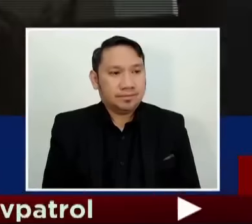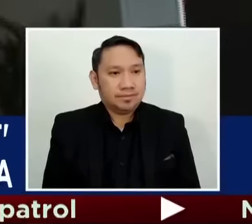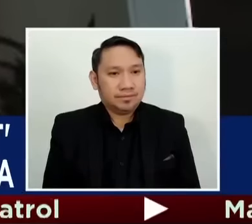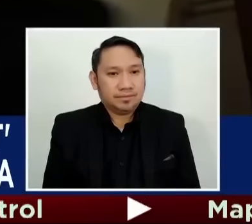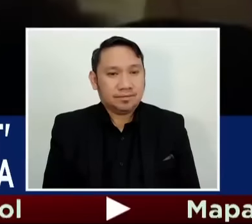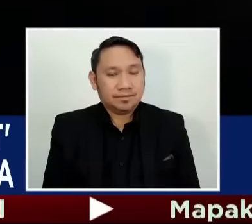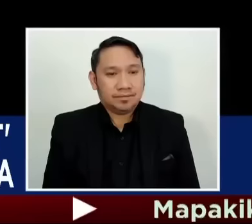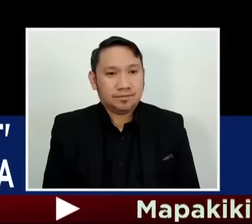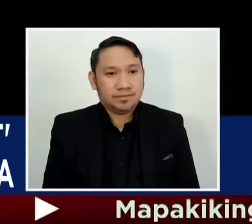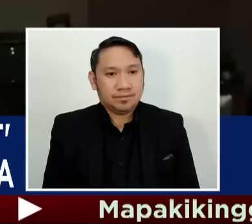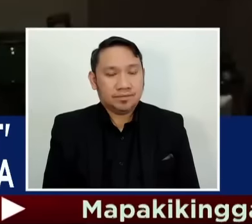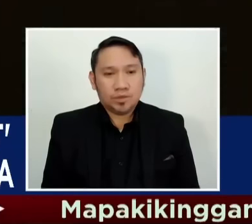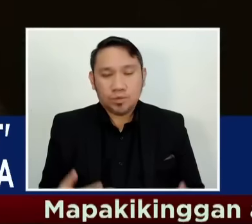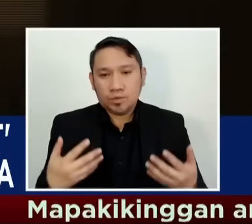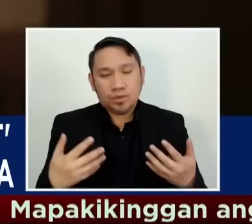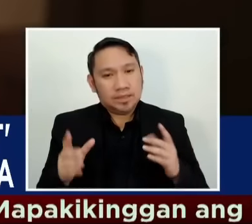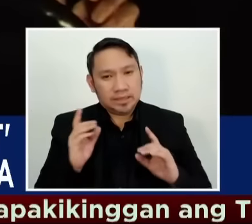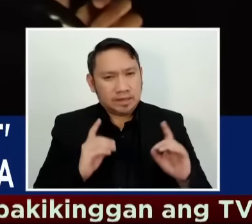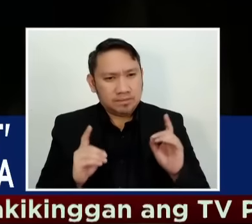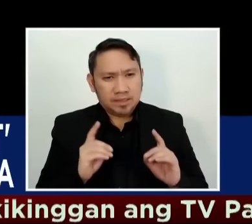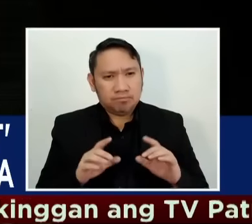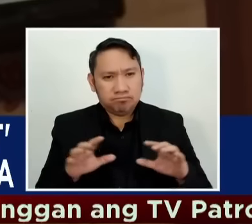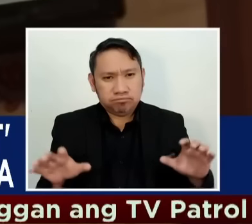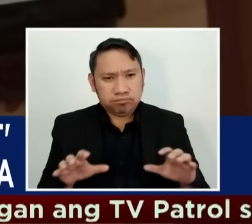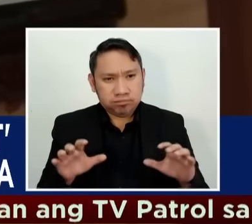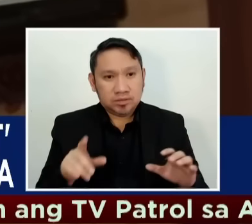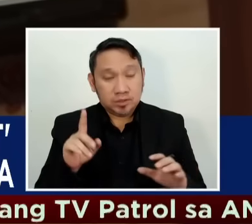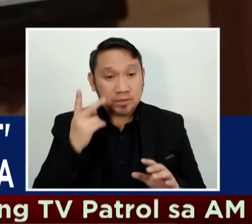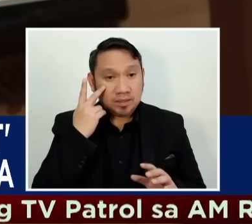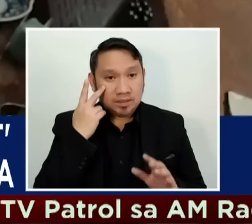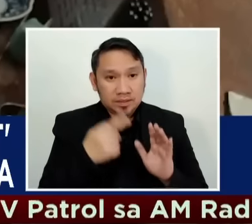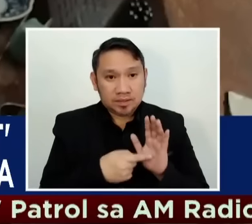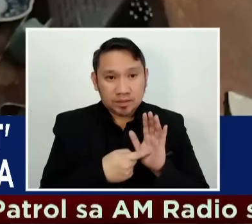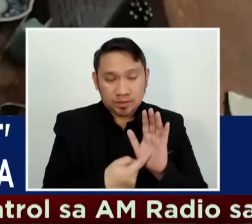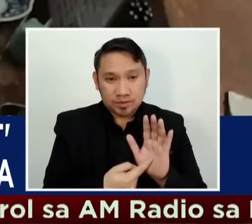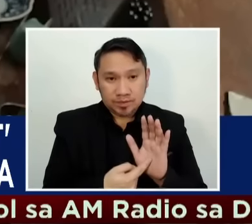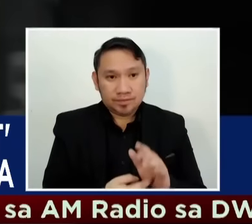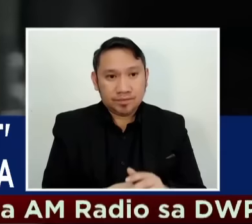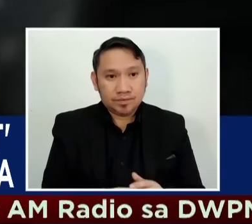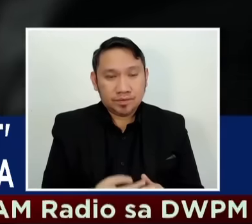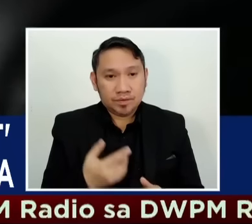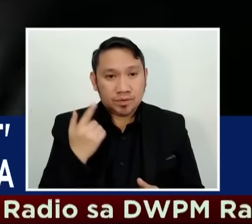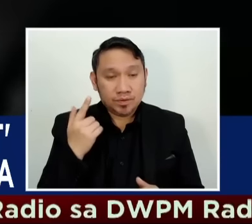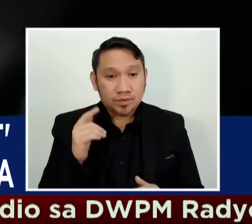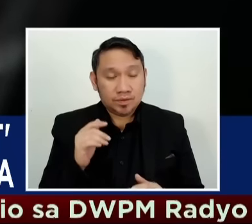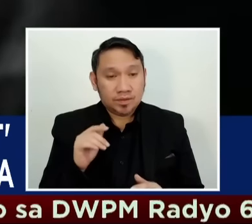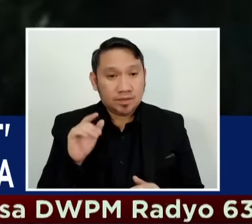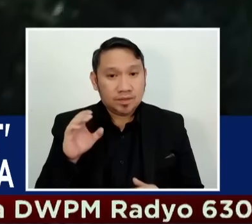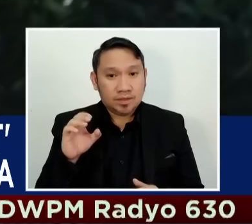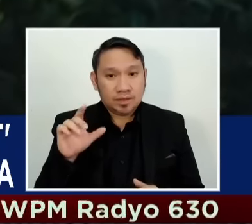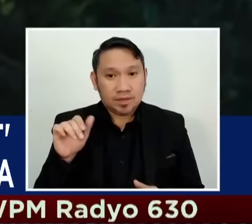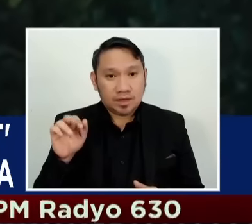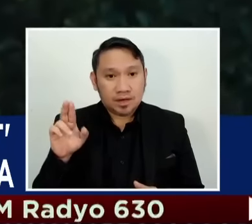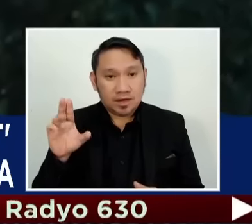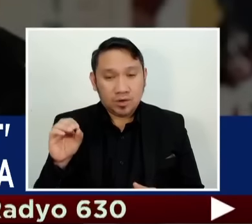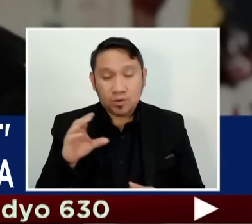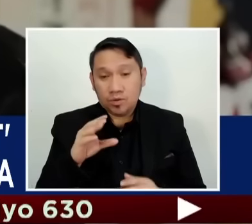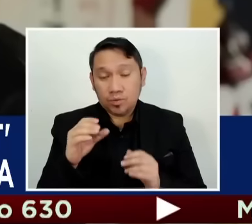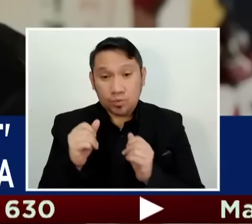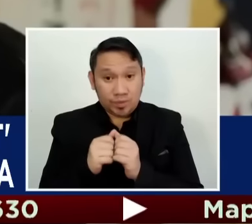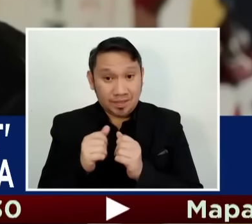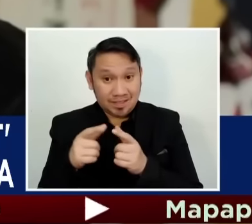Intense sa drama at aksyon. Ilan ito sa mga eksenang aabangan kina pamilya actor Carlo Aquino at Japanese actor Takehiro